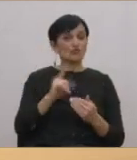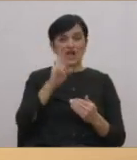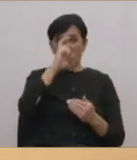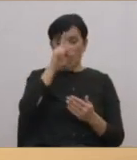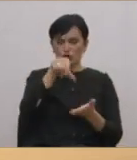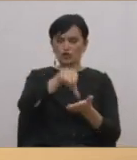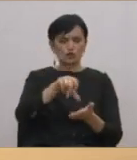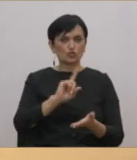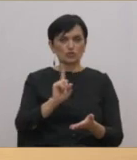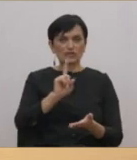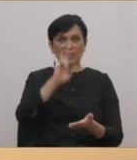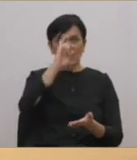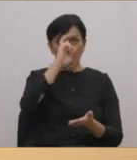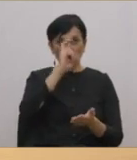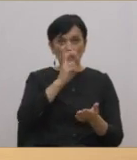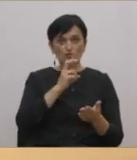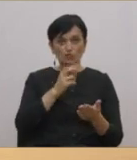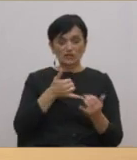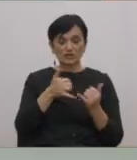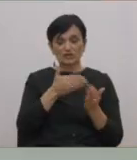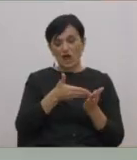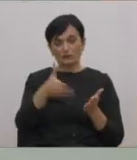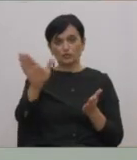იყოს და ხელისუფლებიდან გავისტუმროთ.